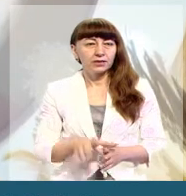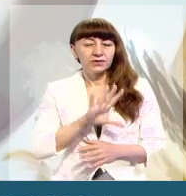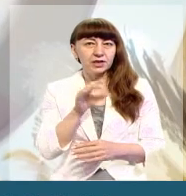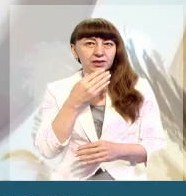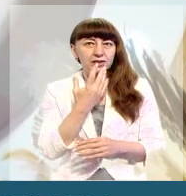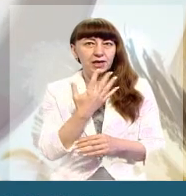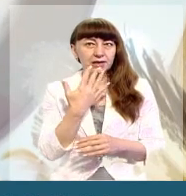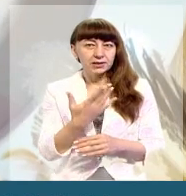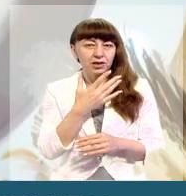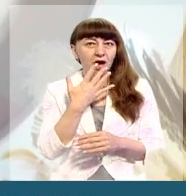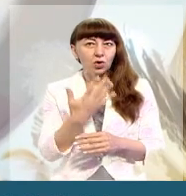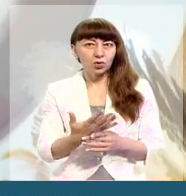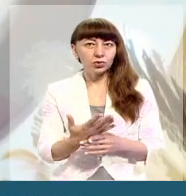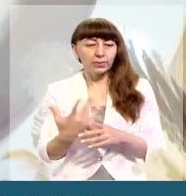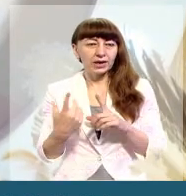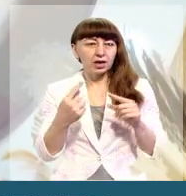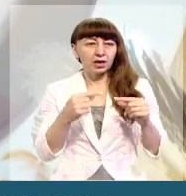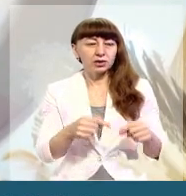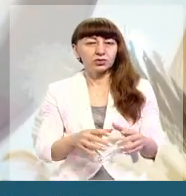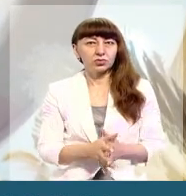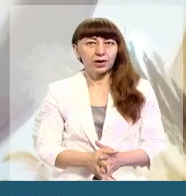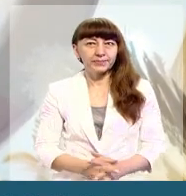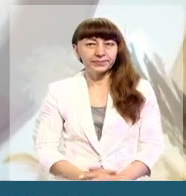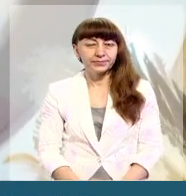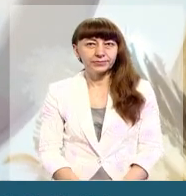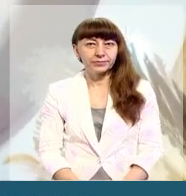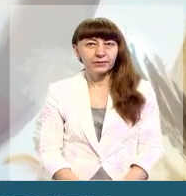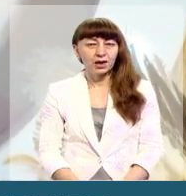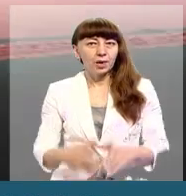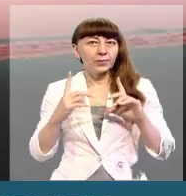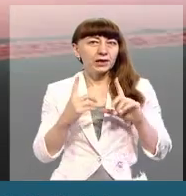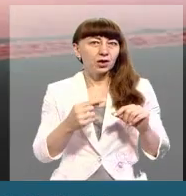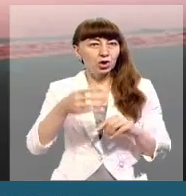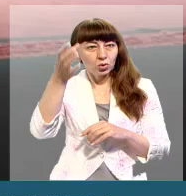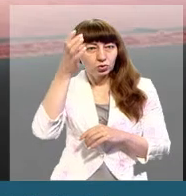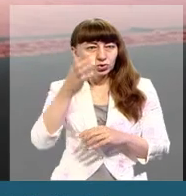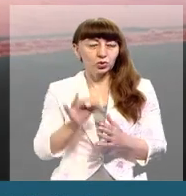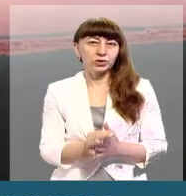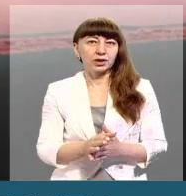осының барлығы аталған фестиваль аясында көрініс тауып жатыр.